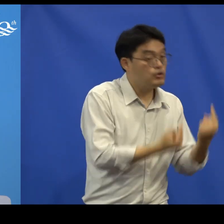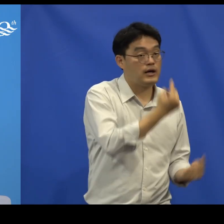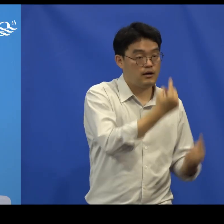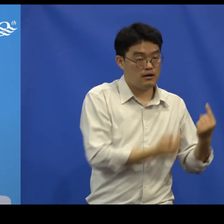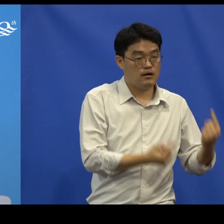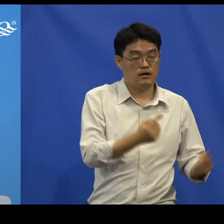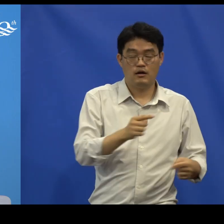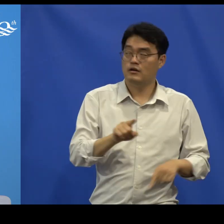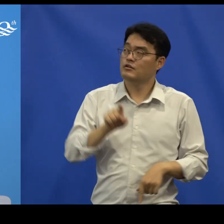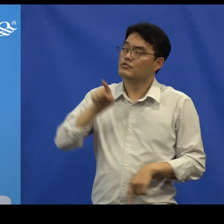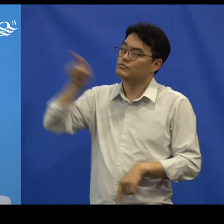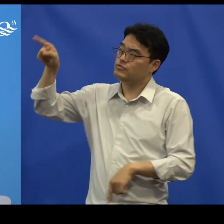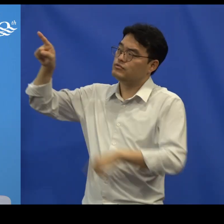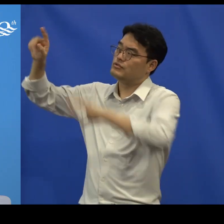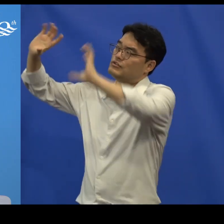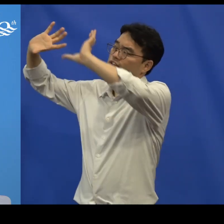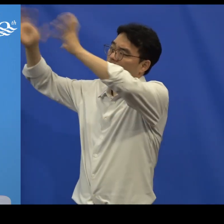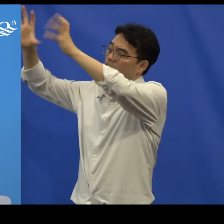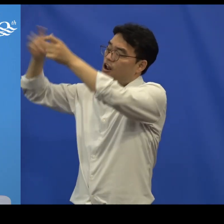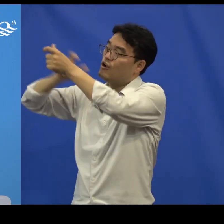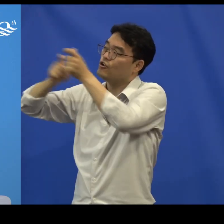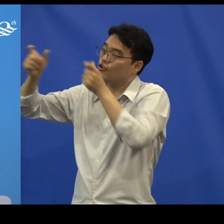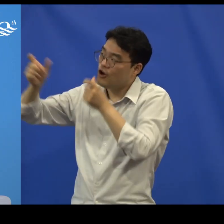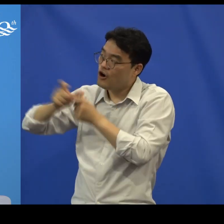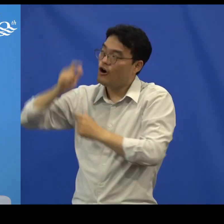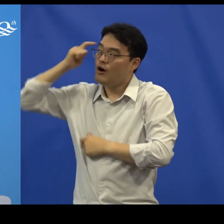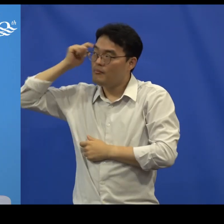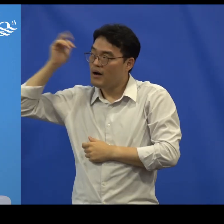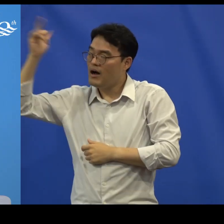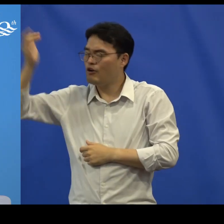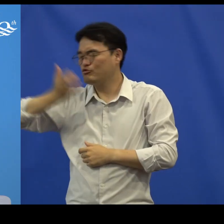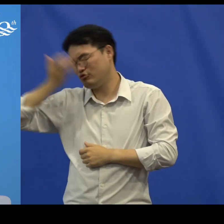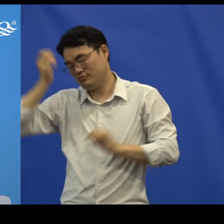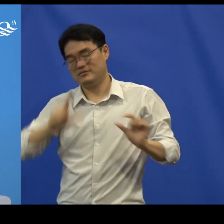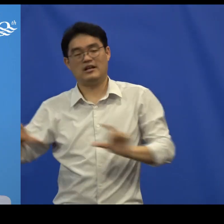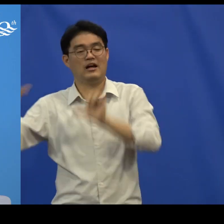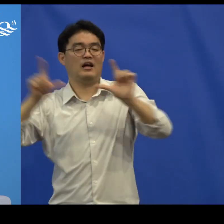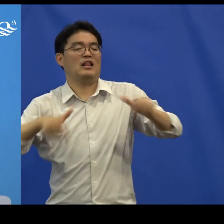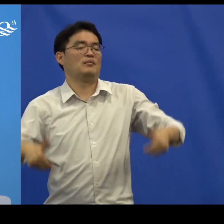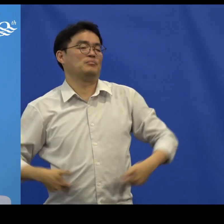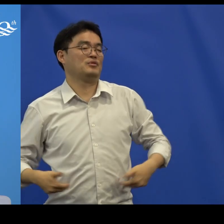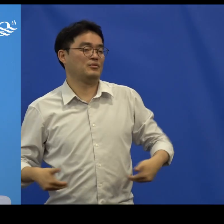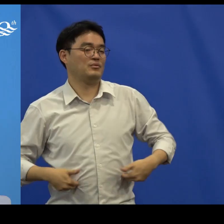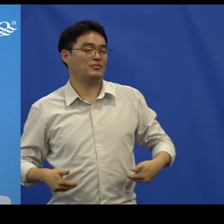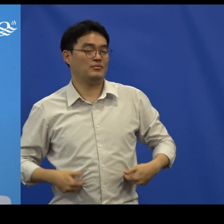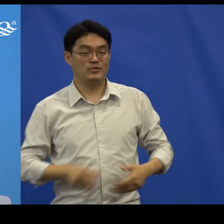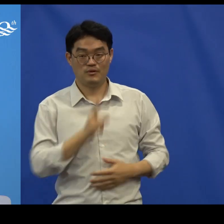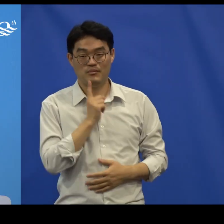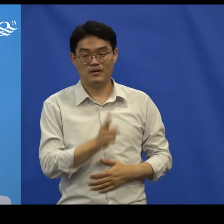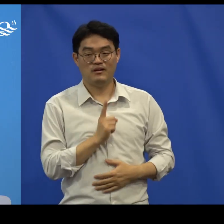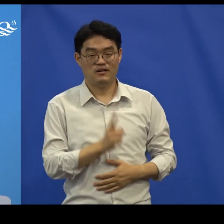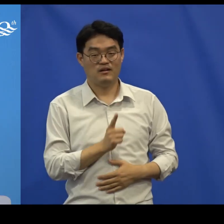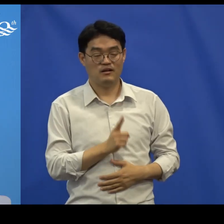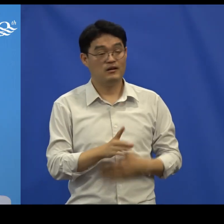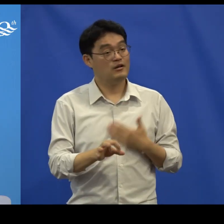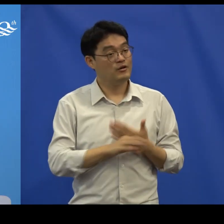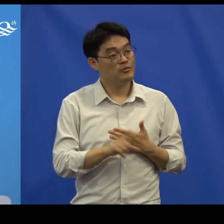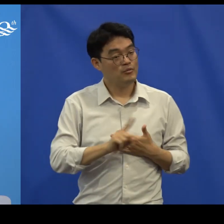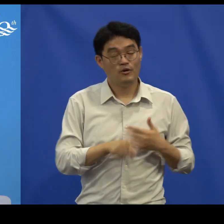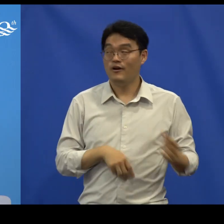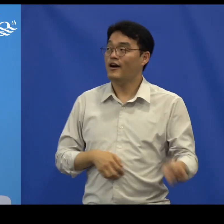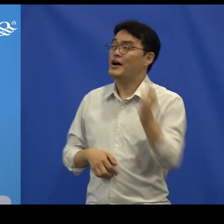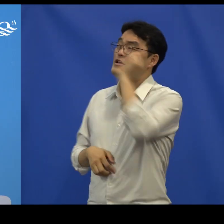그러면 우리가 내세를 생각한다고 현실과 동떨어진 삶을 살 것인가? 그게 아니라는 겁니다. 내세를 많이 생각할수록